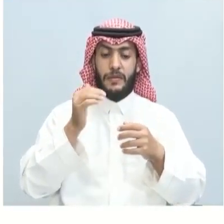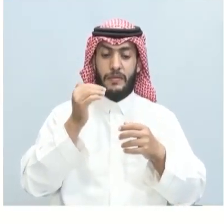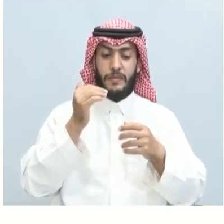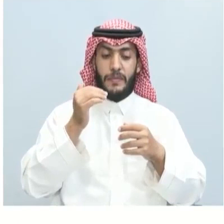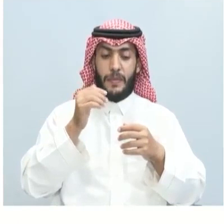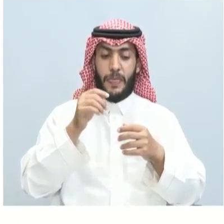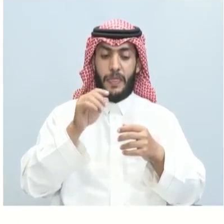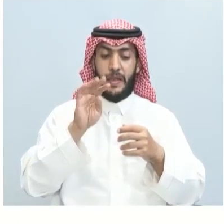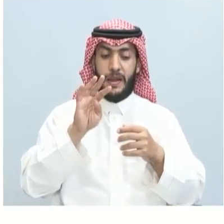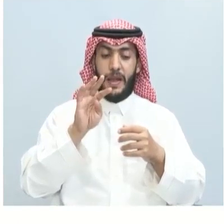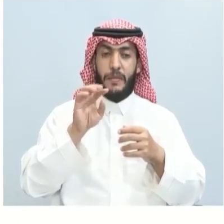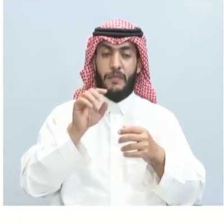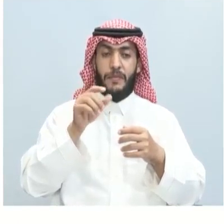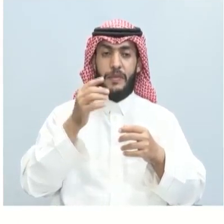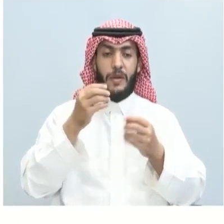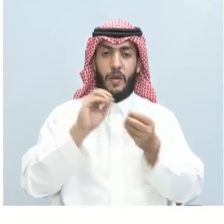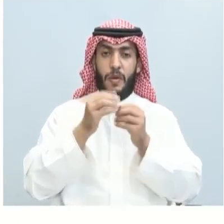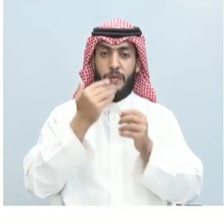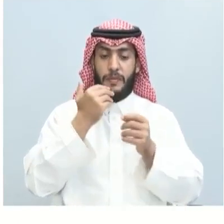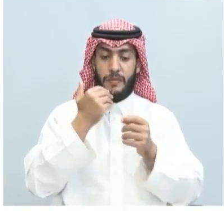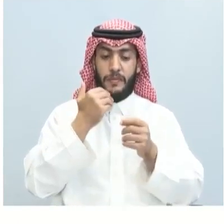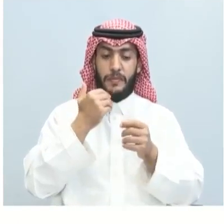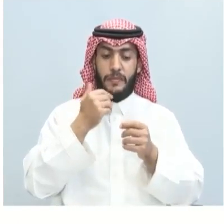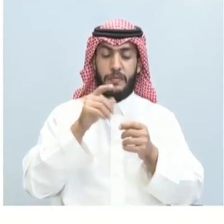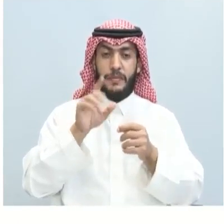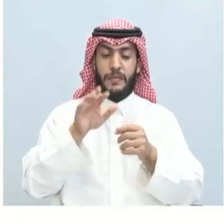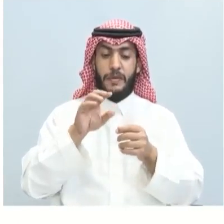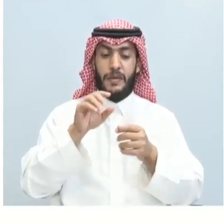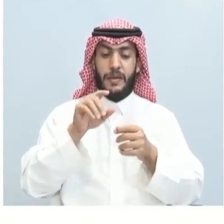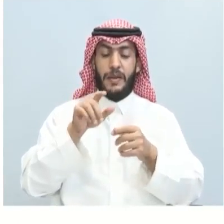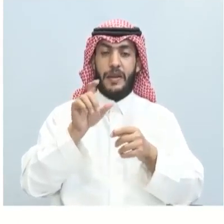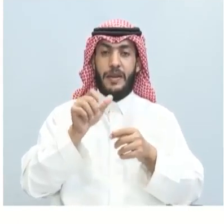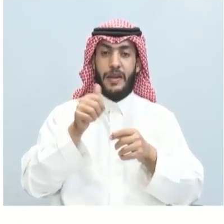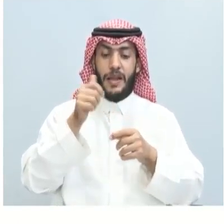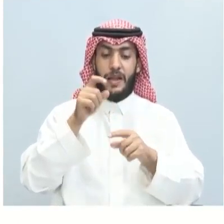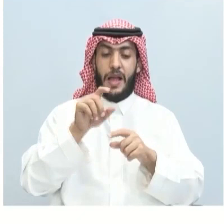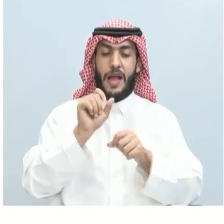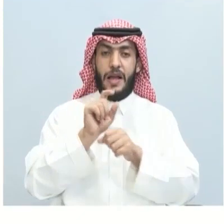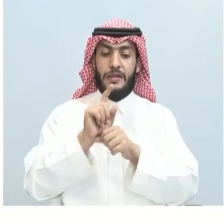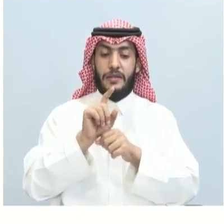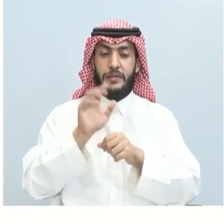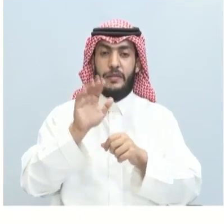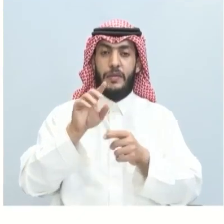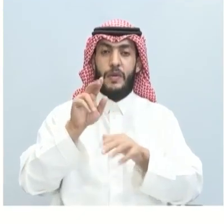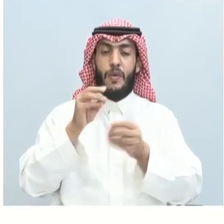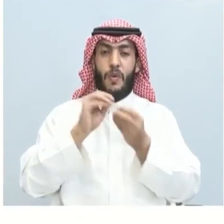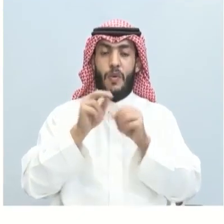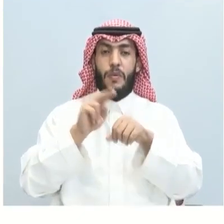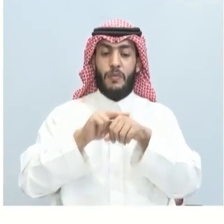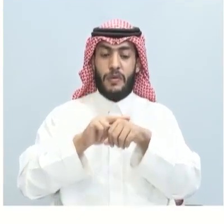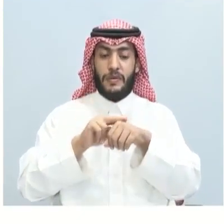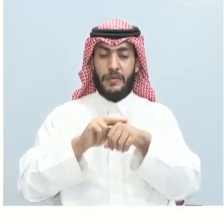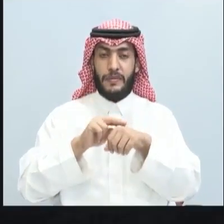لون له هو غاز لا لون له بالنسبه للناتج ايضا غاز لكن هنا بني